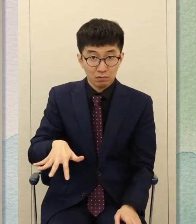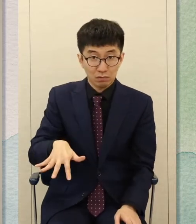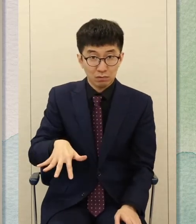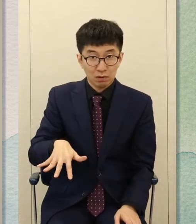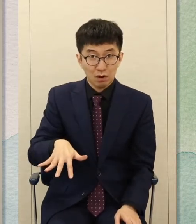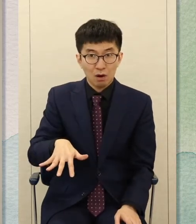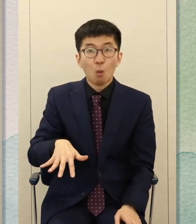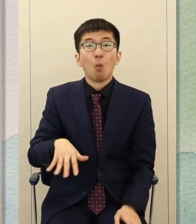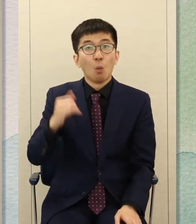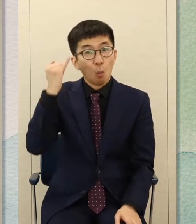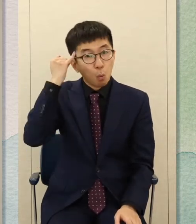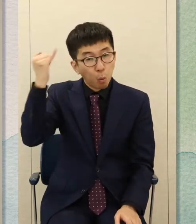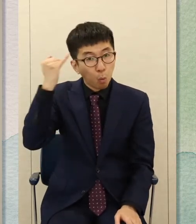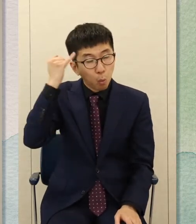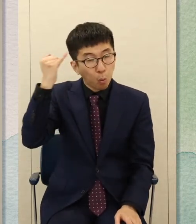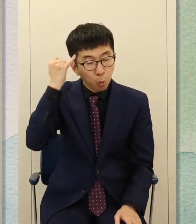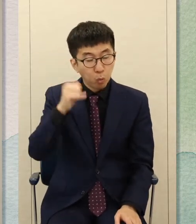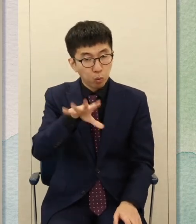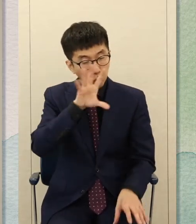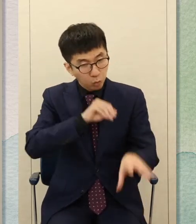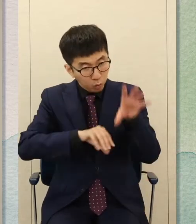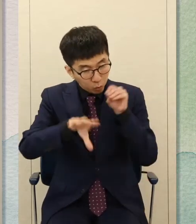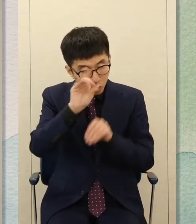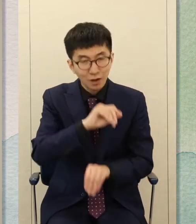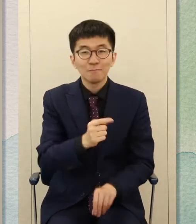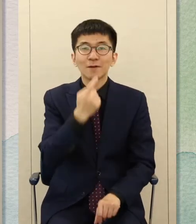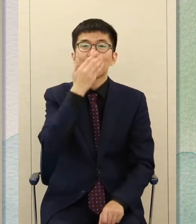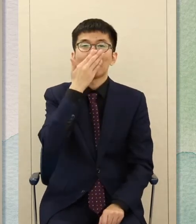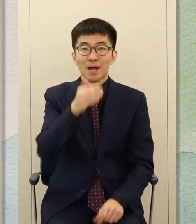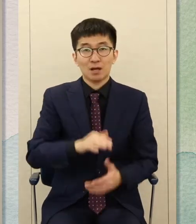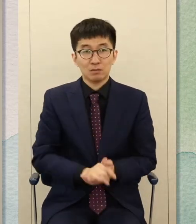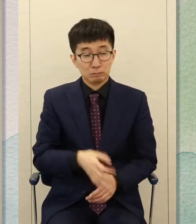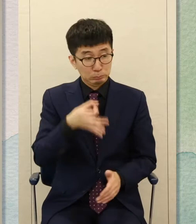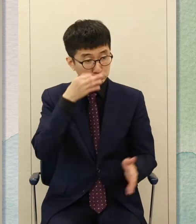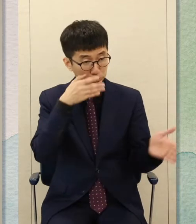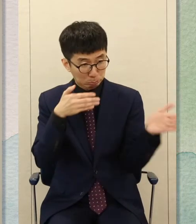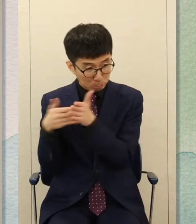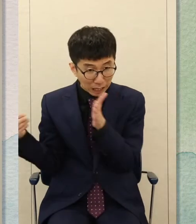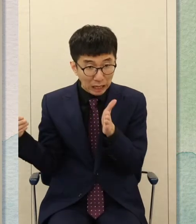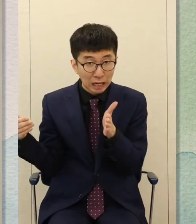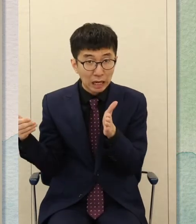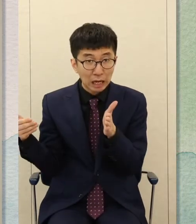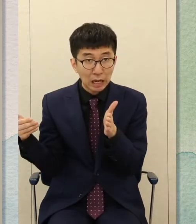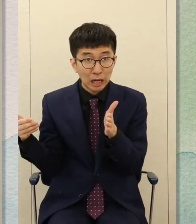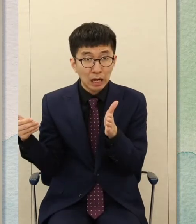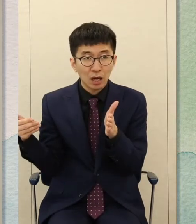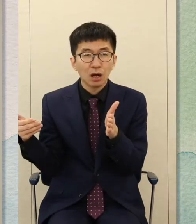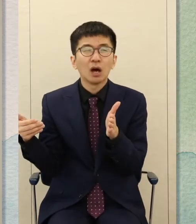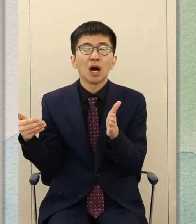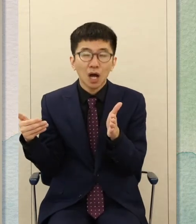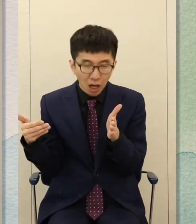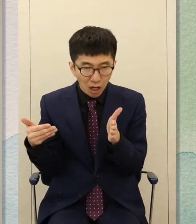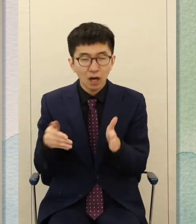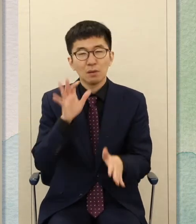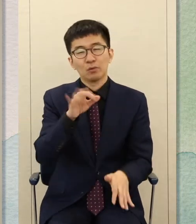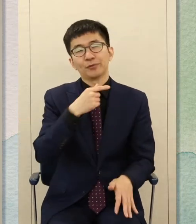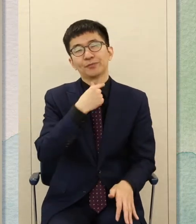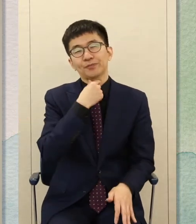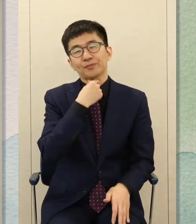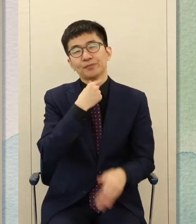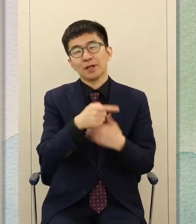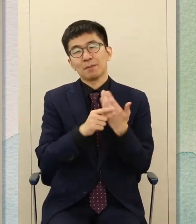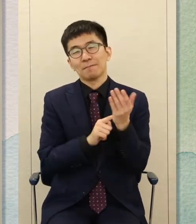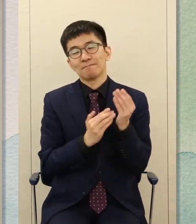것들을 생각하고 싶다. 그리고 내가 보지 못했던 것들을 보고 싶다. 예, 이게